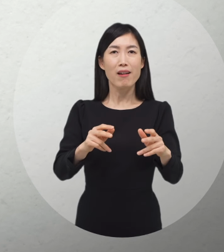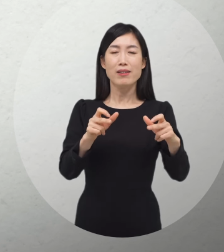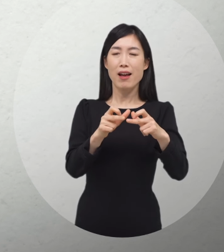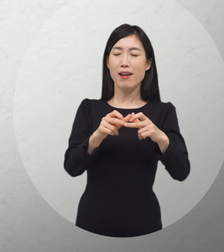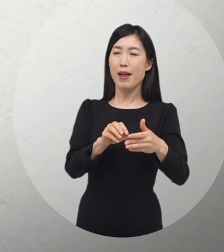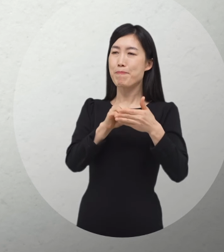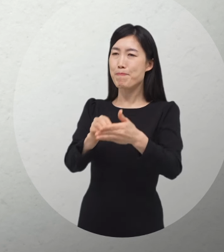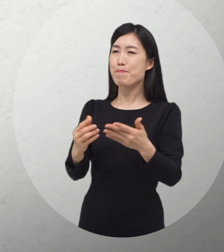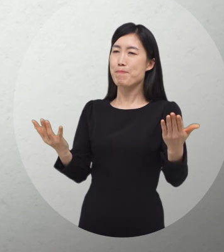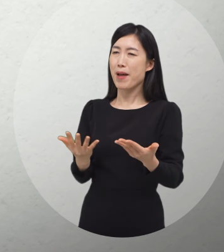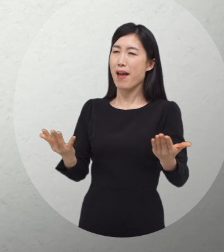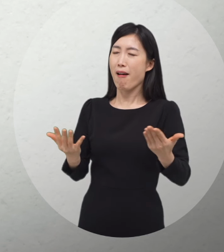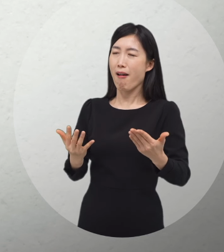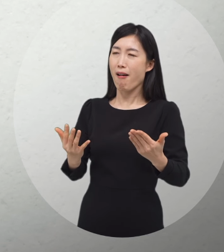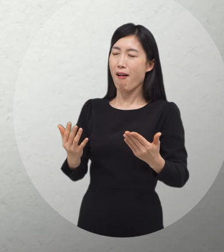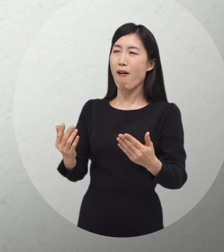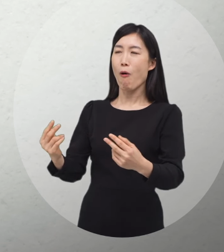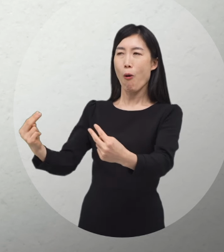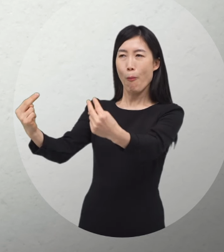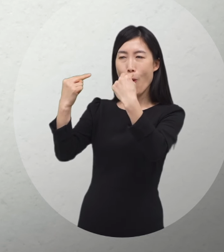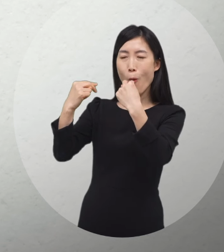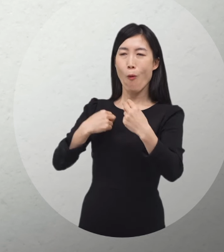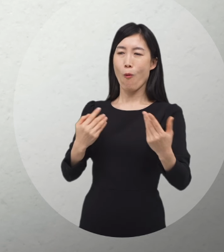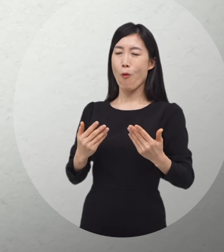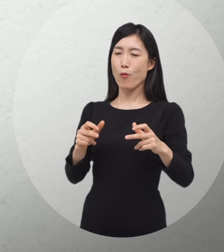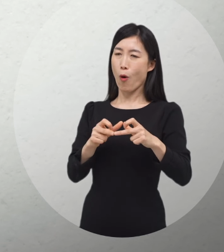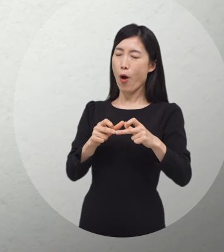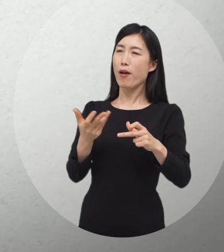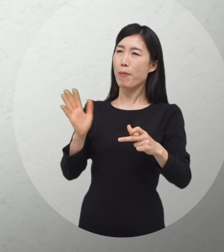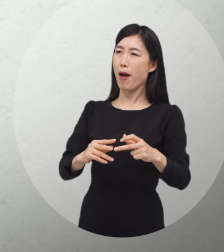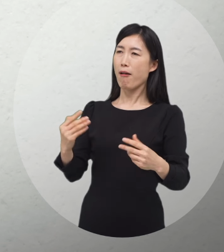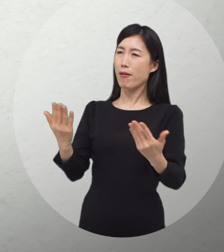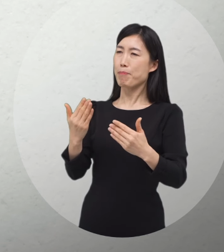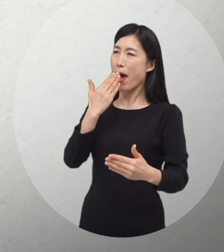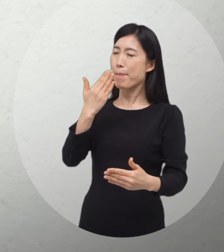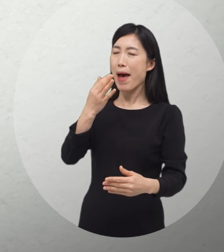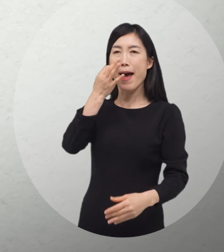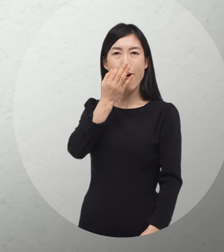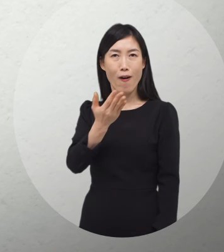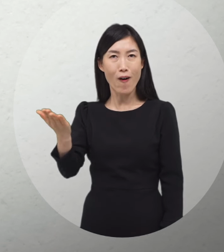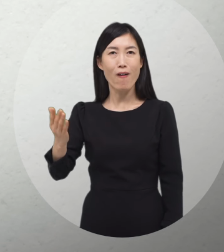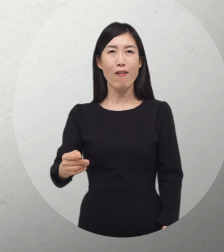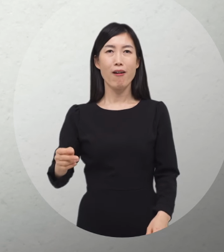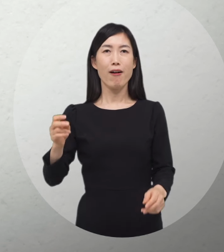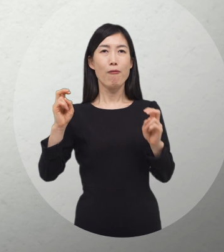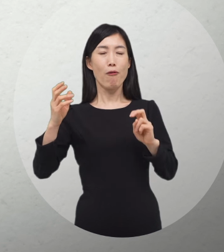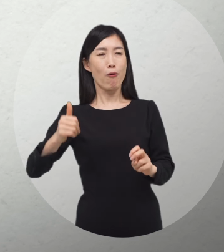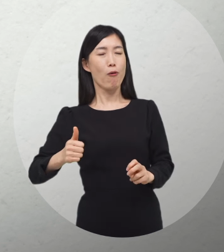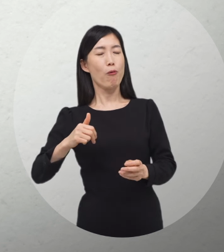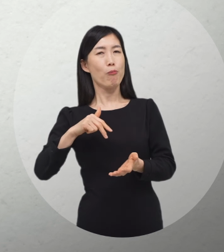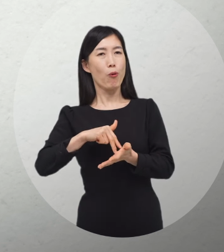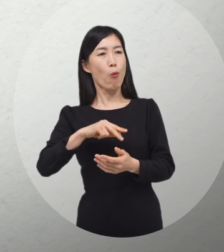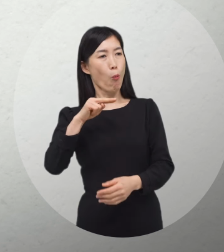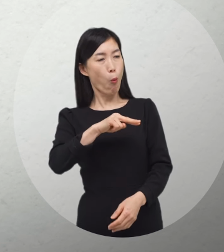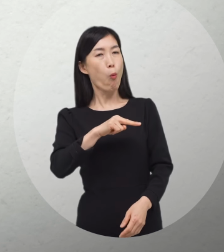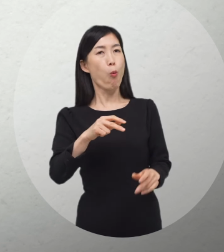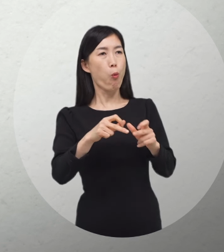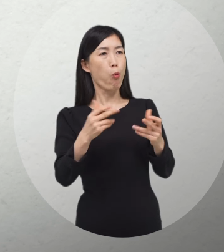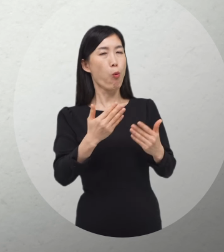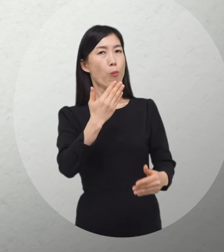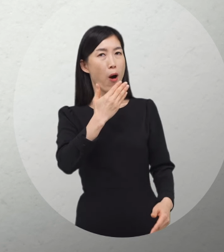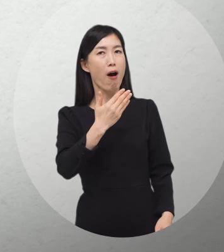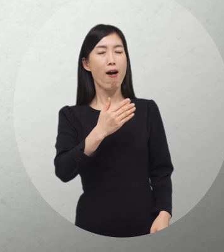인턴십 기간 동안 장애인의 근로 역량을 노출함으로써 고용주들에겐 장애 인식 개선을, 장애